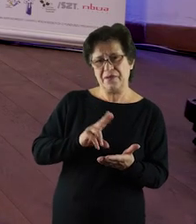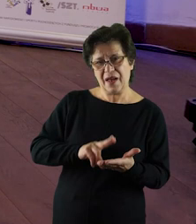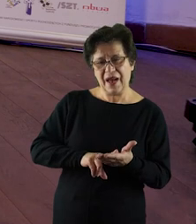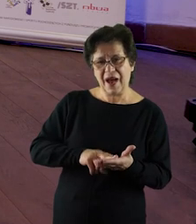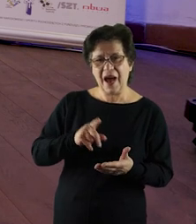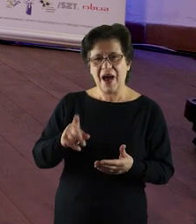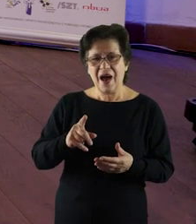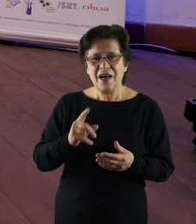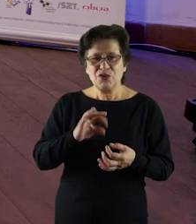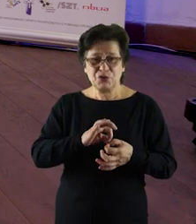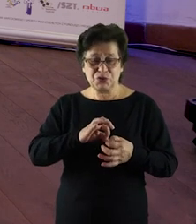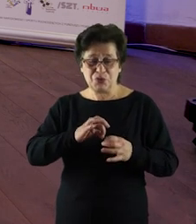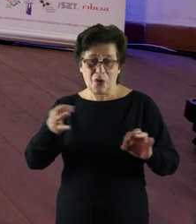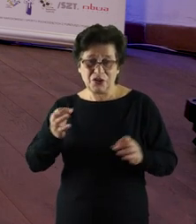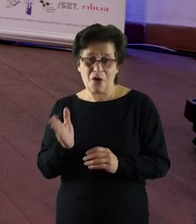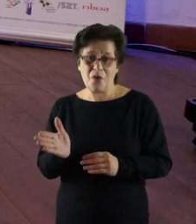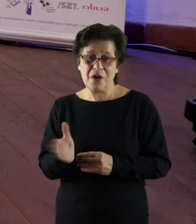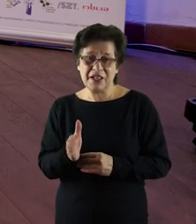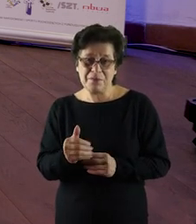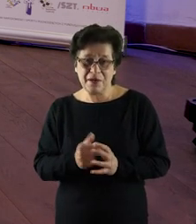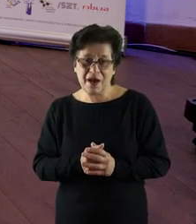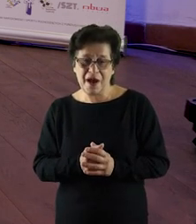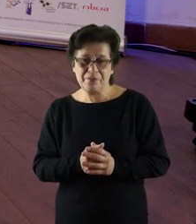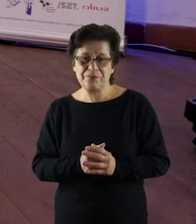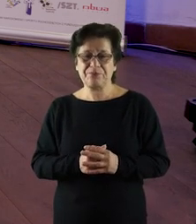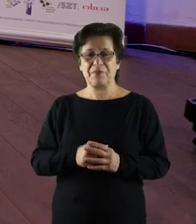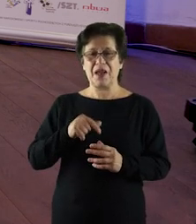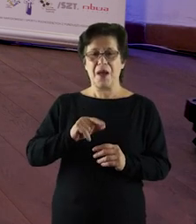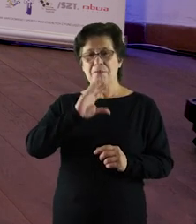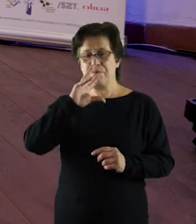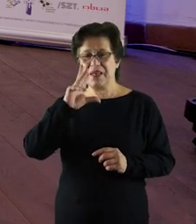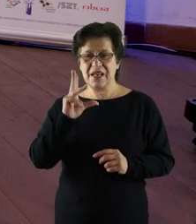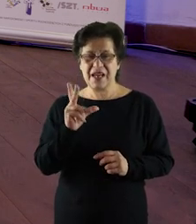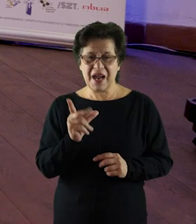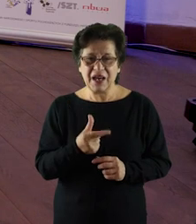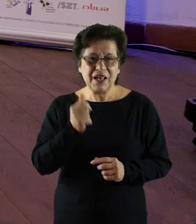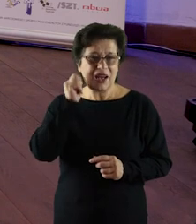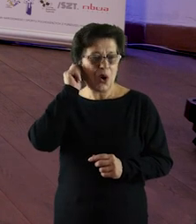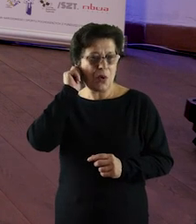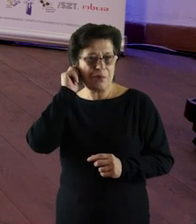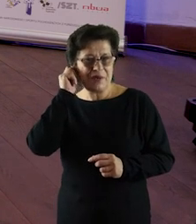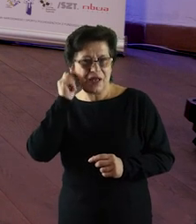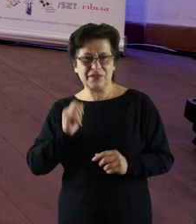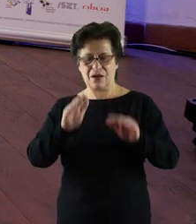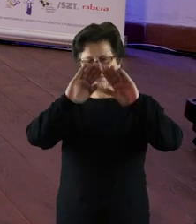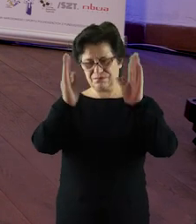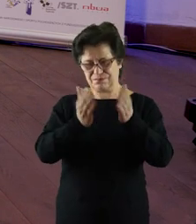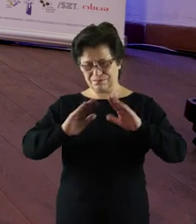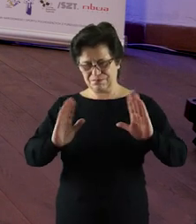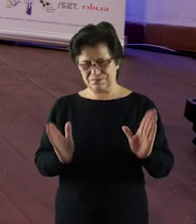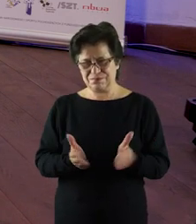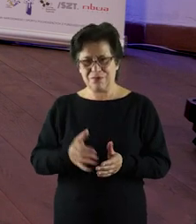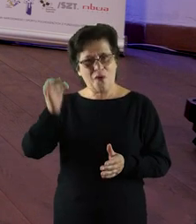którą możecie znać z filmu. Okrąglutka blondynka, która ma niesamowite przygody i marzy o tym,